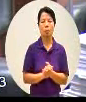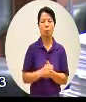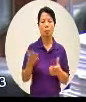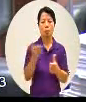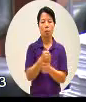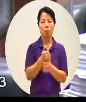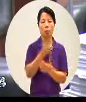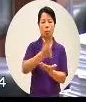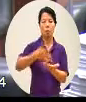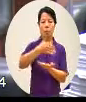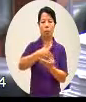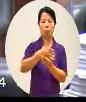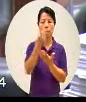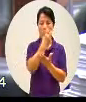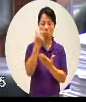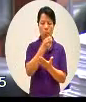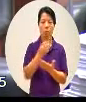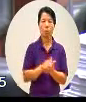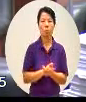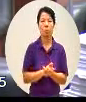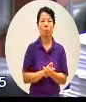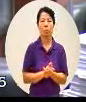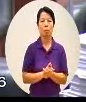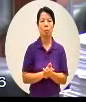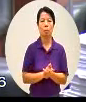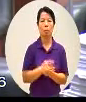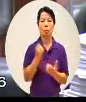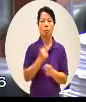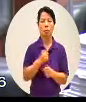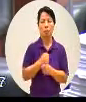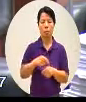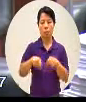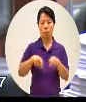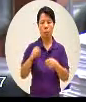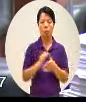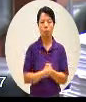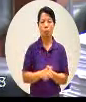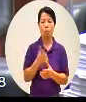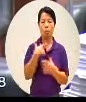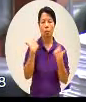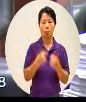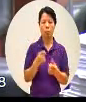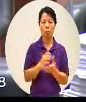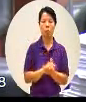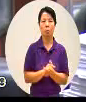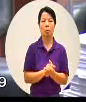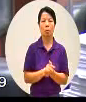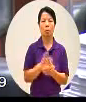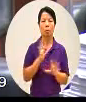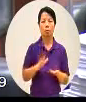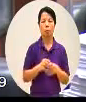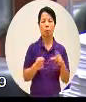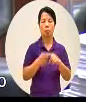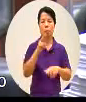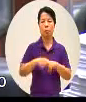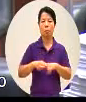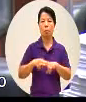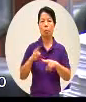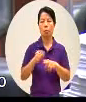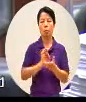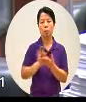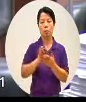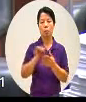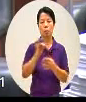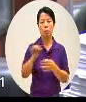体检查，来做一个计划，就是讲，咱原来有公共设施的用